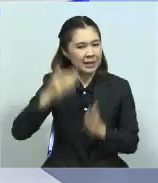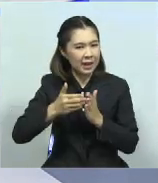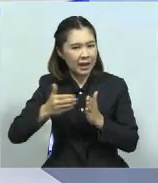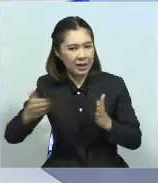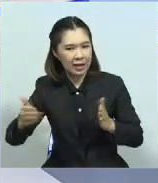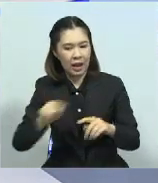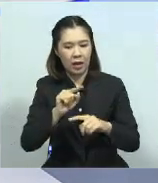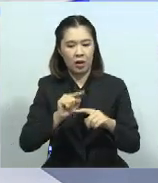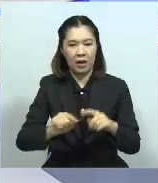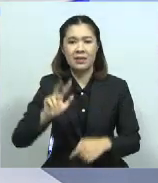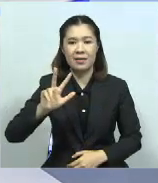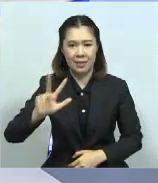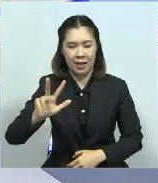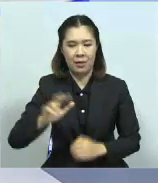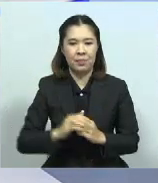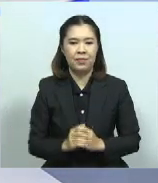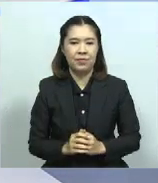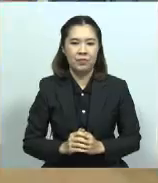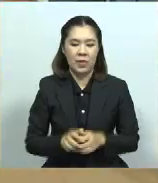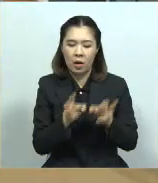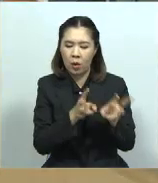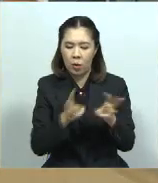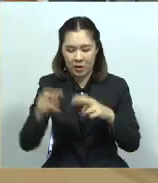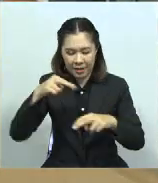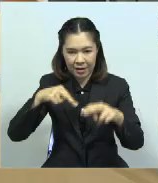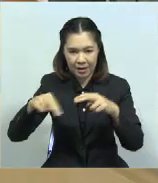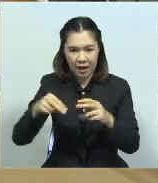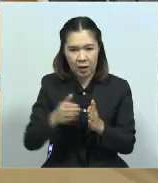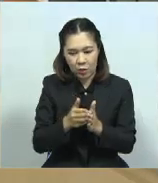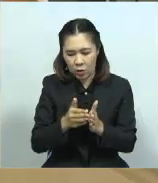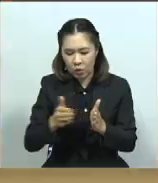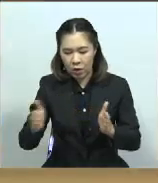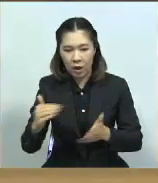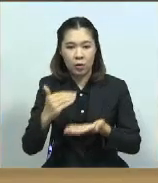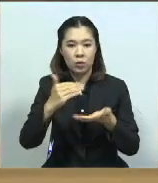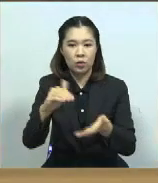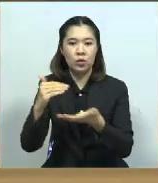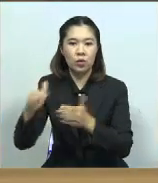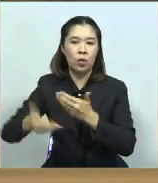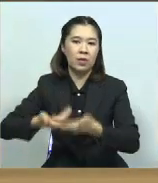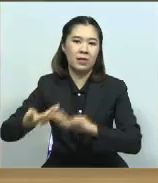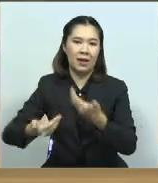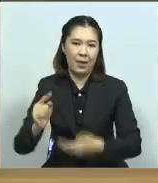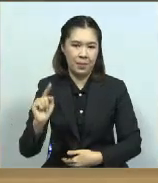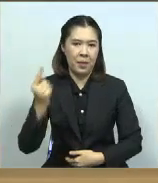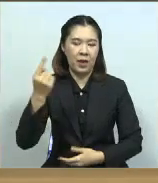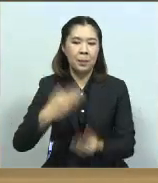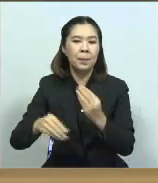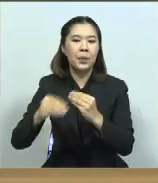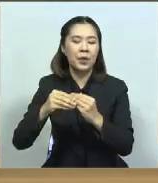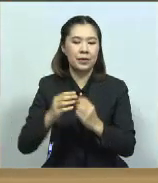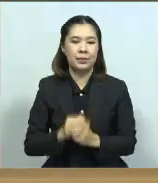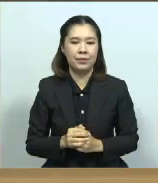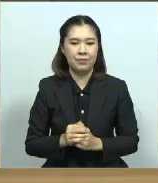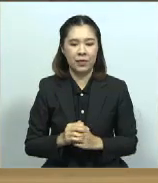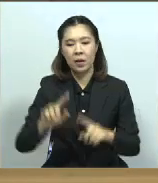ายตัวได้ร้อยละ3และเพื่อที่จะหาแนวทางเรื่องของการขยายการส่งออกสินค้าไปยังตลาดใหม่เพิ่มมากยิ่งขึ้นก็เลยมี